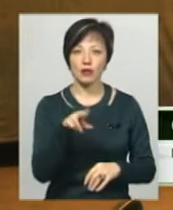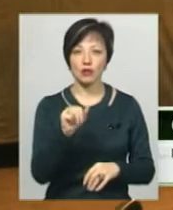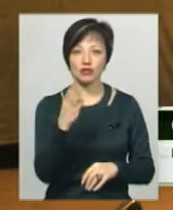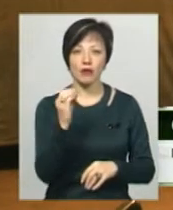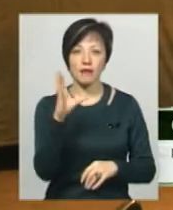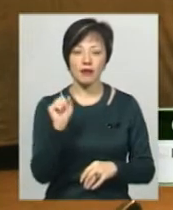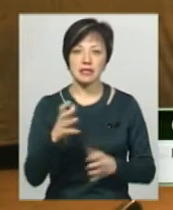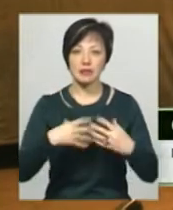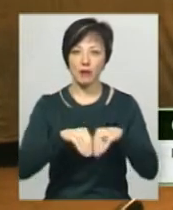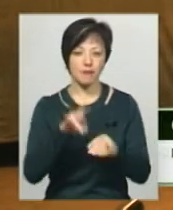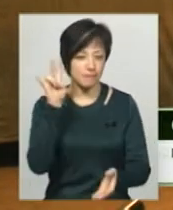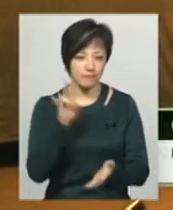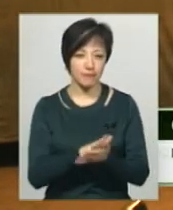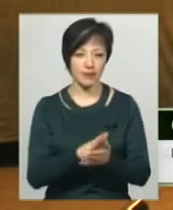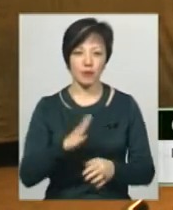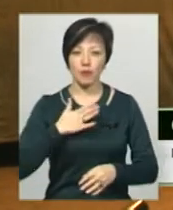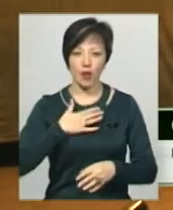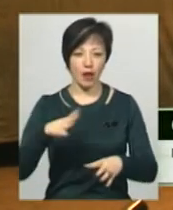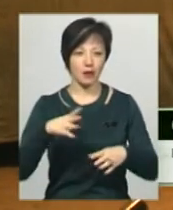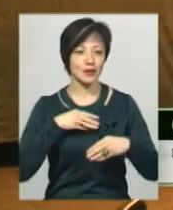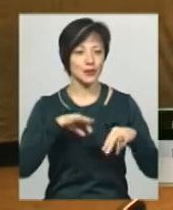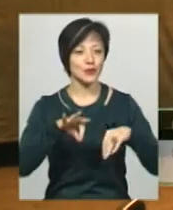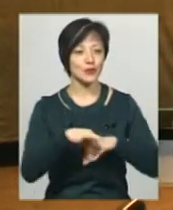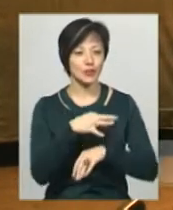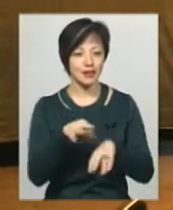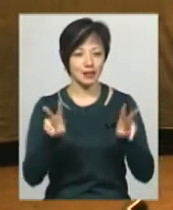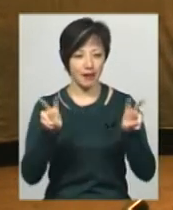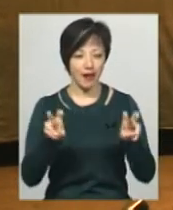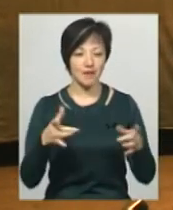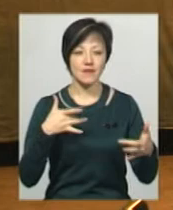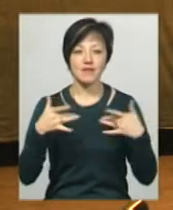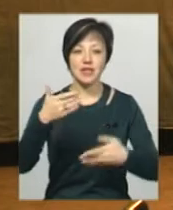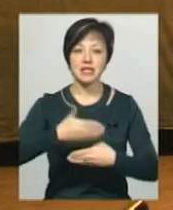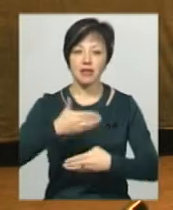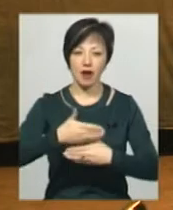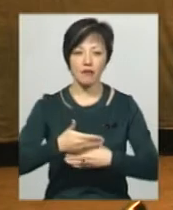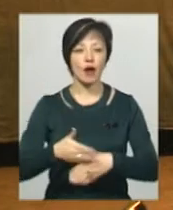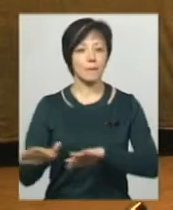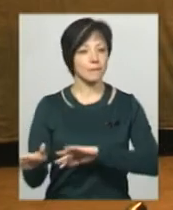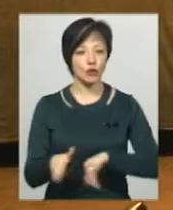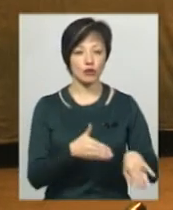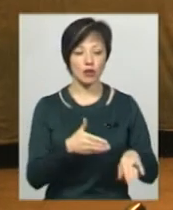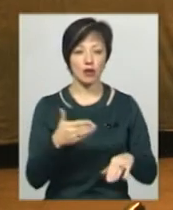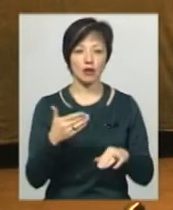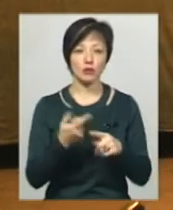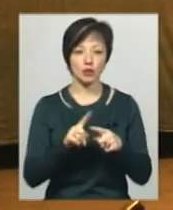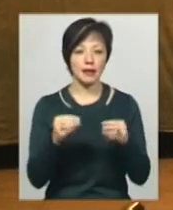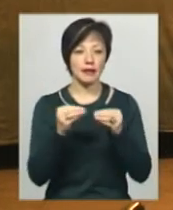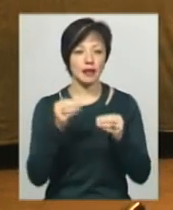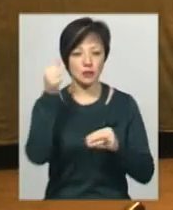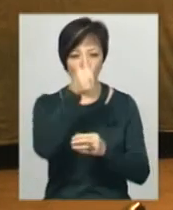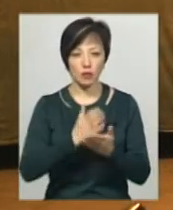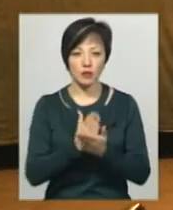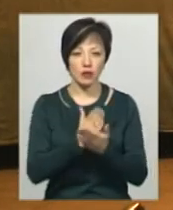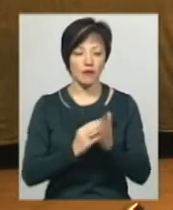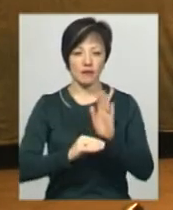років кайдашиха, моя дружина в виставі. вистава пройшла, вже йде 10 років, пройшла